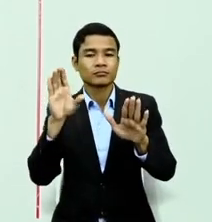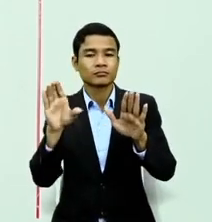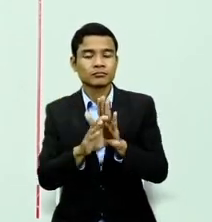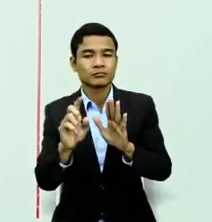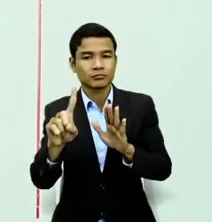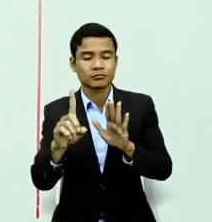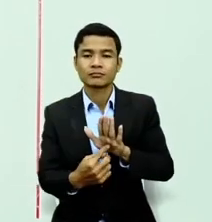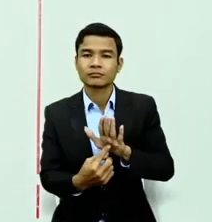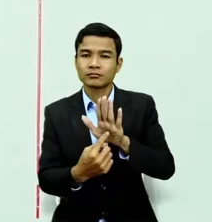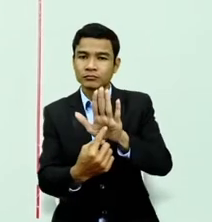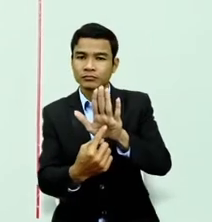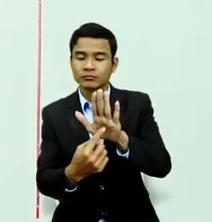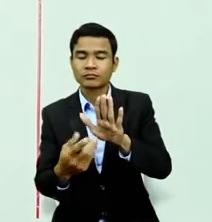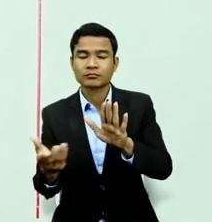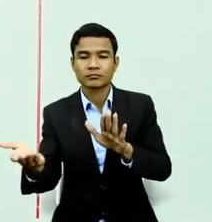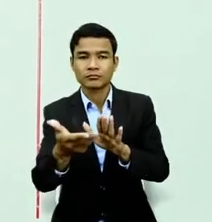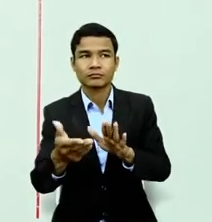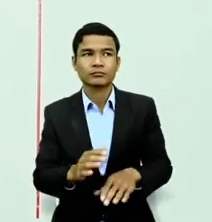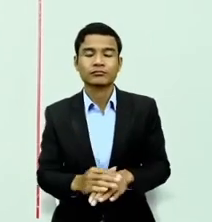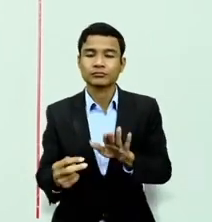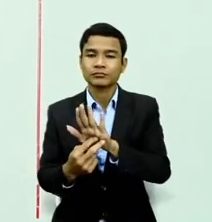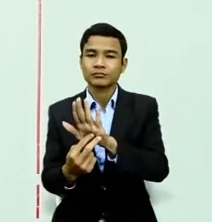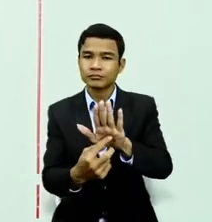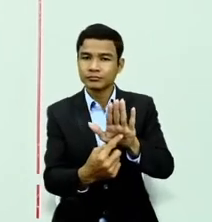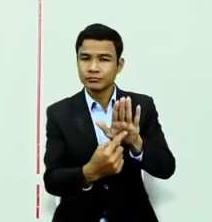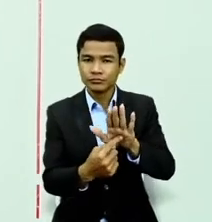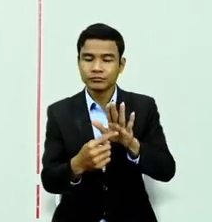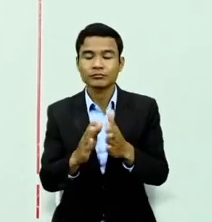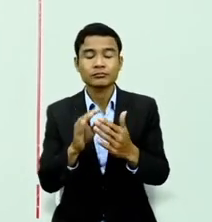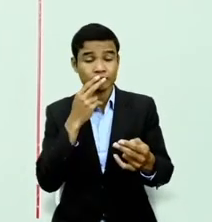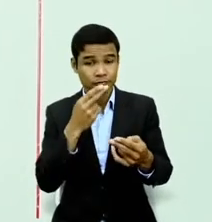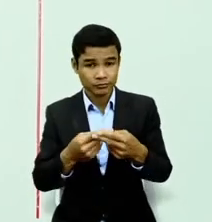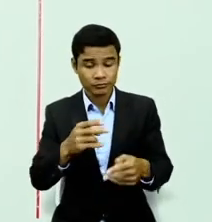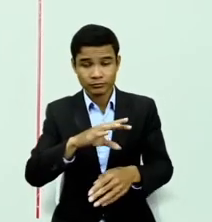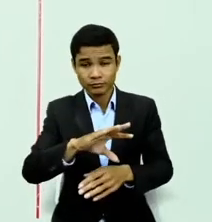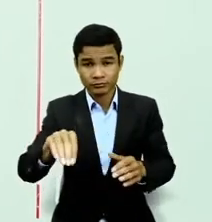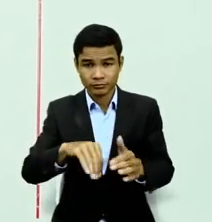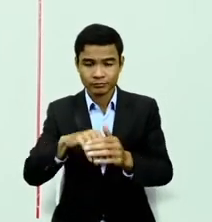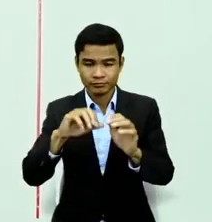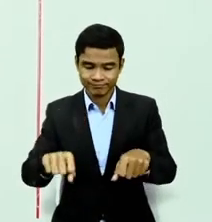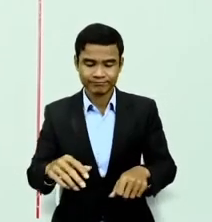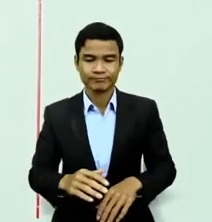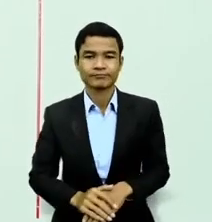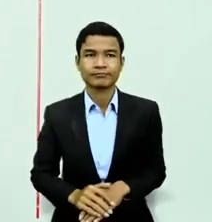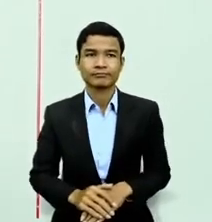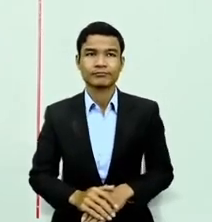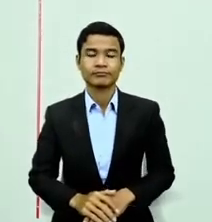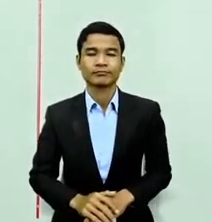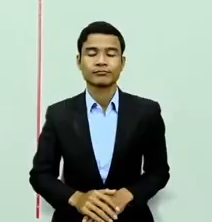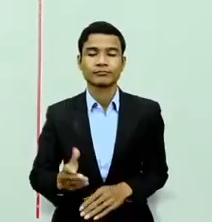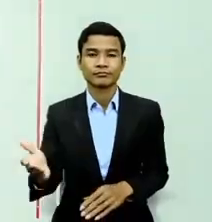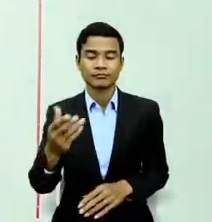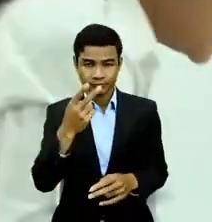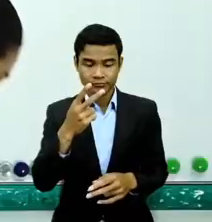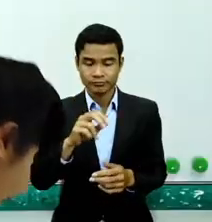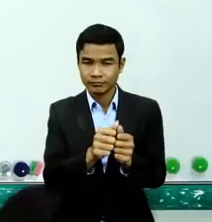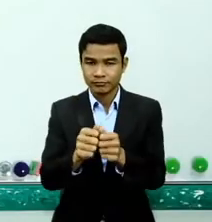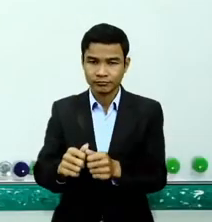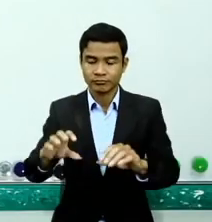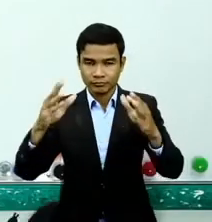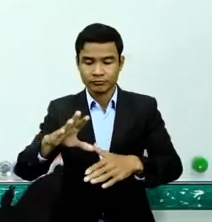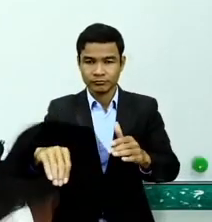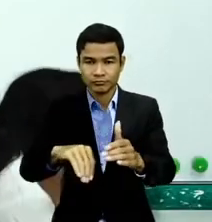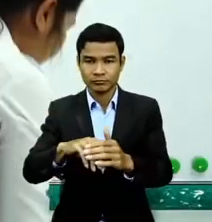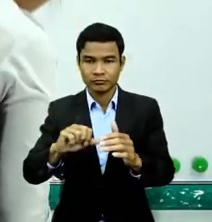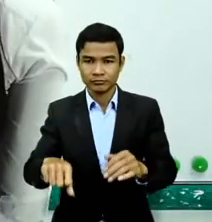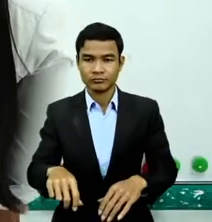Đập bây dụng bằng hành con. Chà, đập bếp tính phát cho mùi nâng chùm lại được bỏ con phần đà ná. Con chạm tập đan mơ cho mùi nè cực tình ọ khăn ý á.